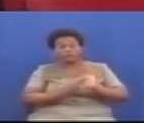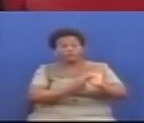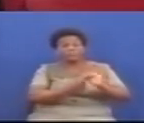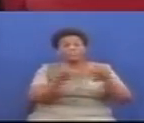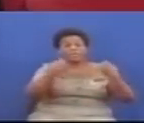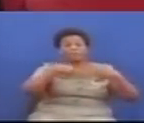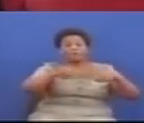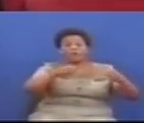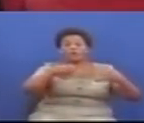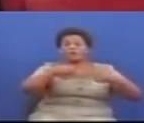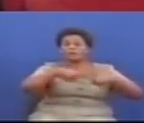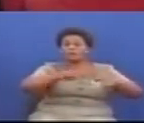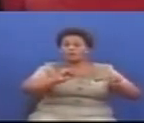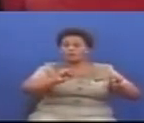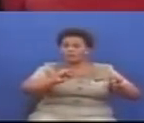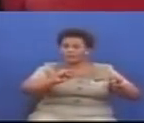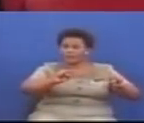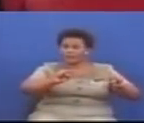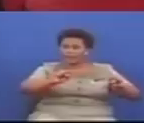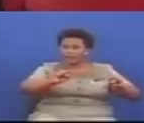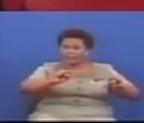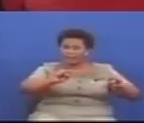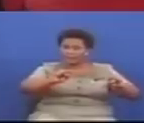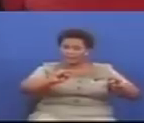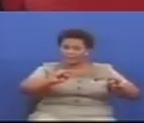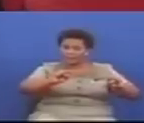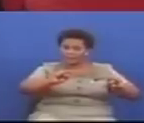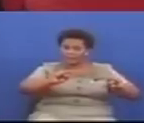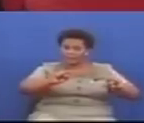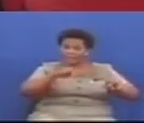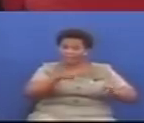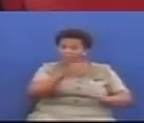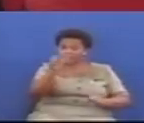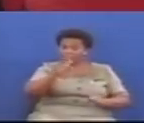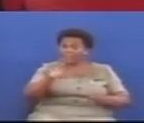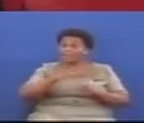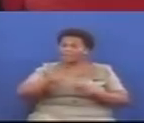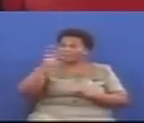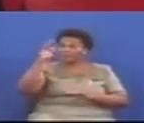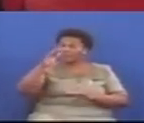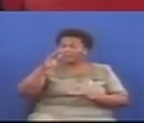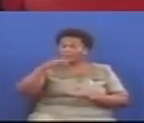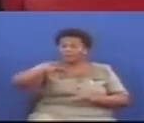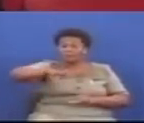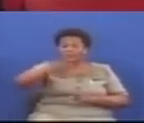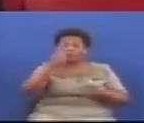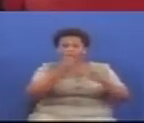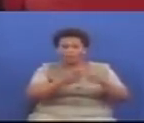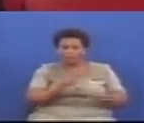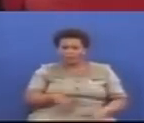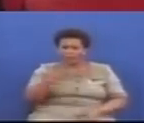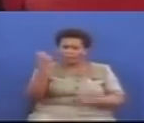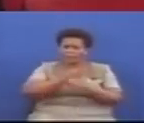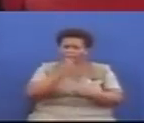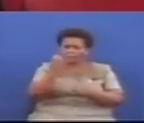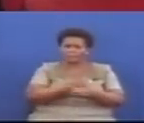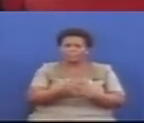hii na hasa kwa mkoa wa Mara wanafanya kazi ile bila kupata mafunzo rasmi ya kazi yao,